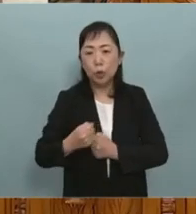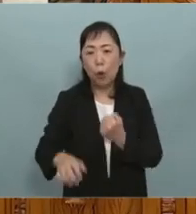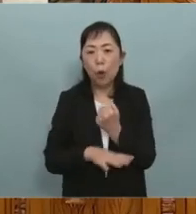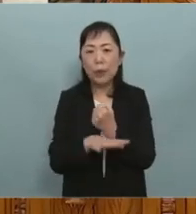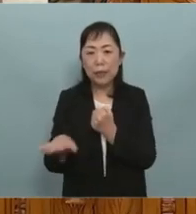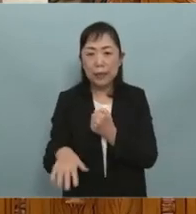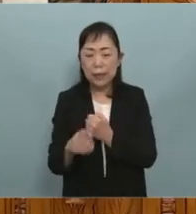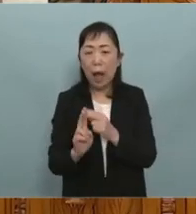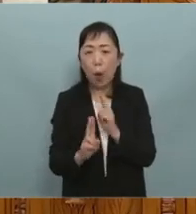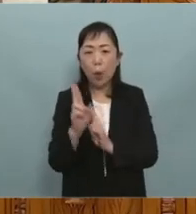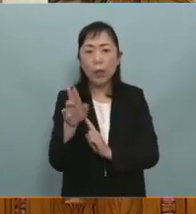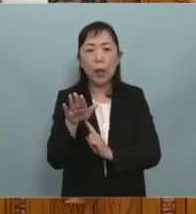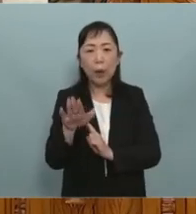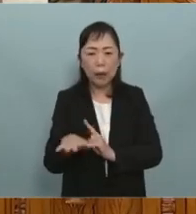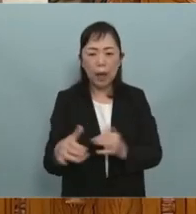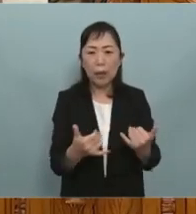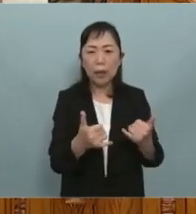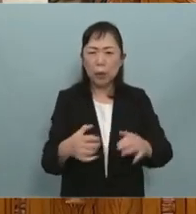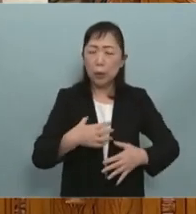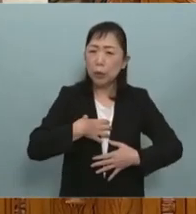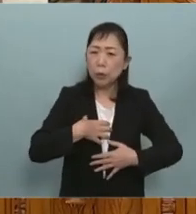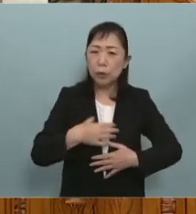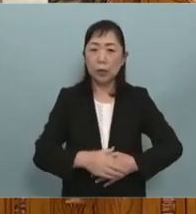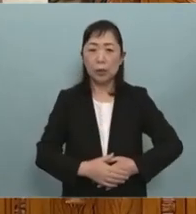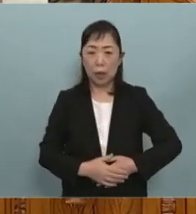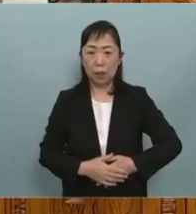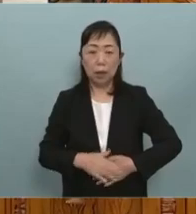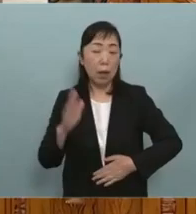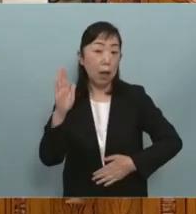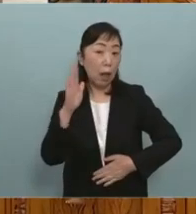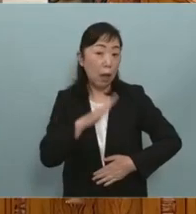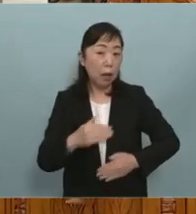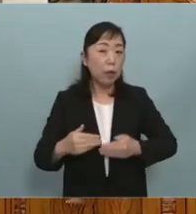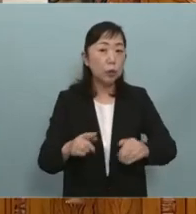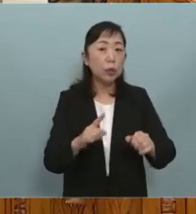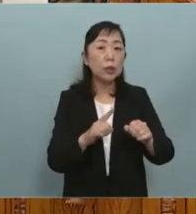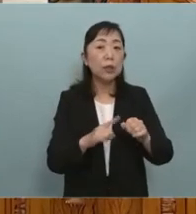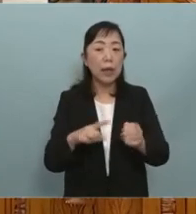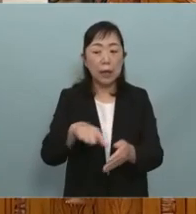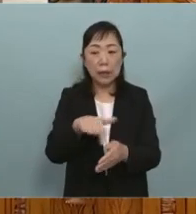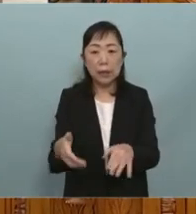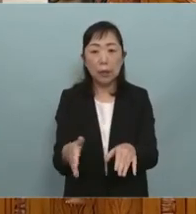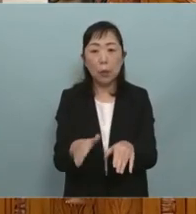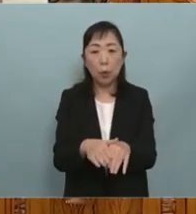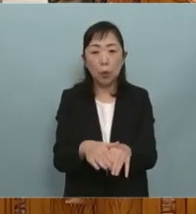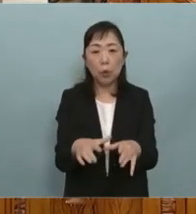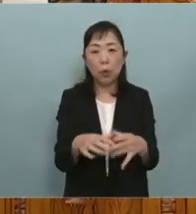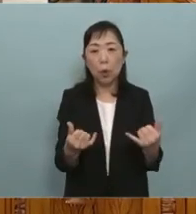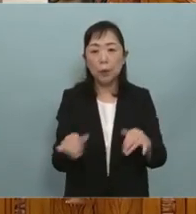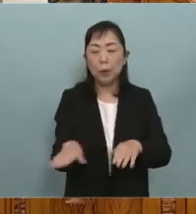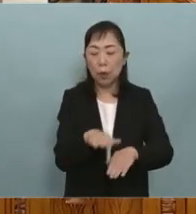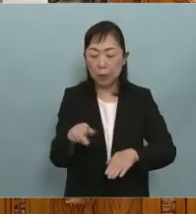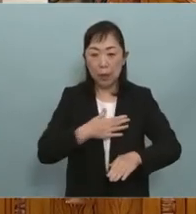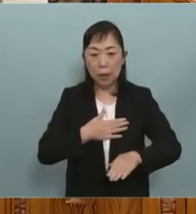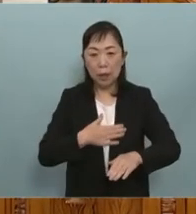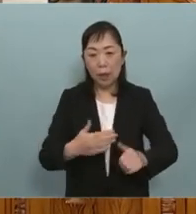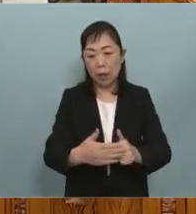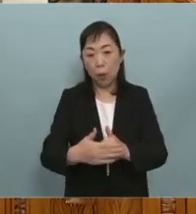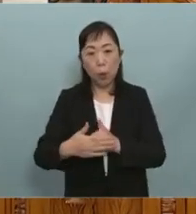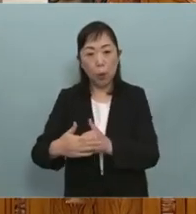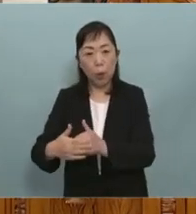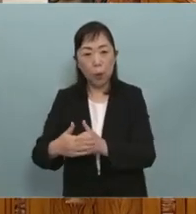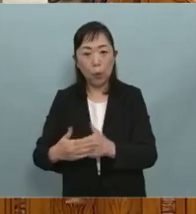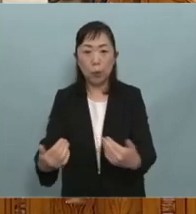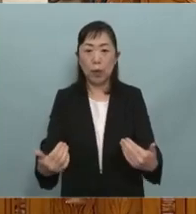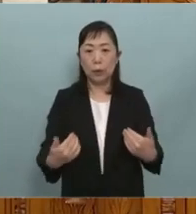ます在日米軍の円滑な中流のためには地元を含む国民のご理解とご協力を